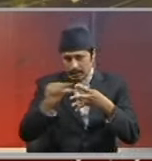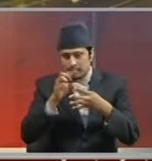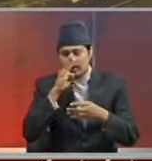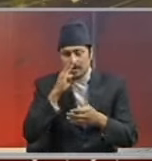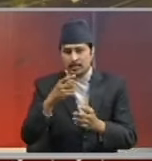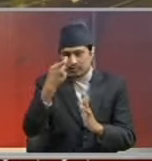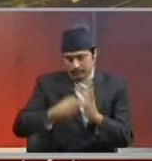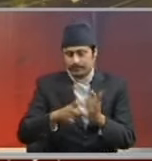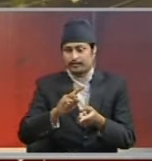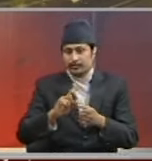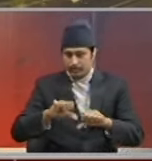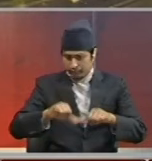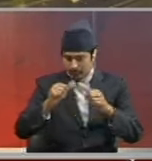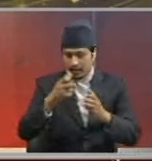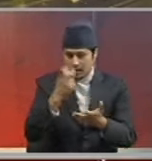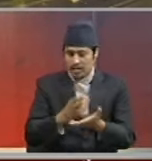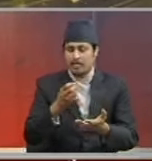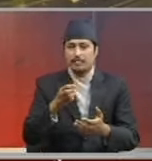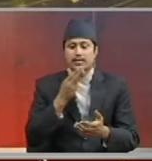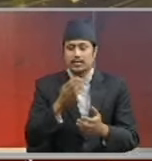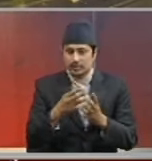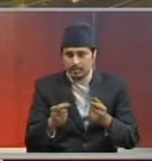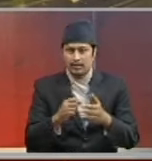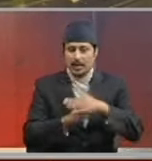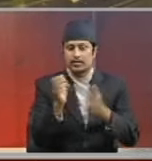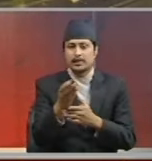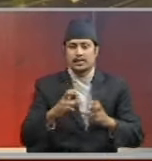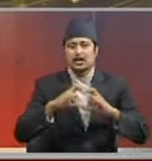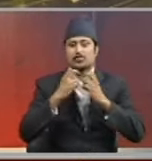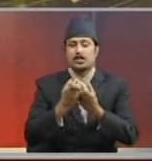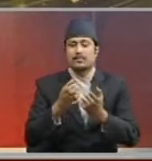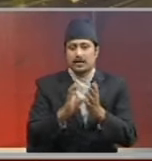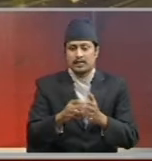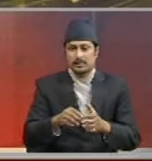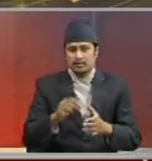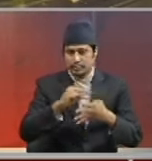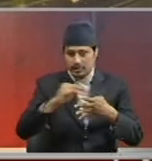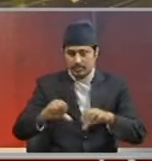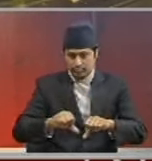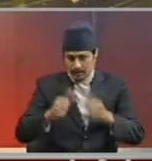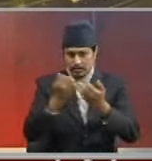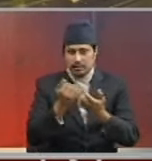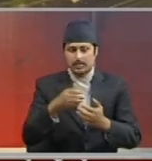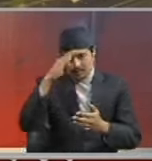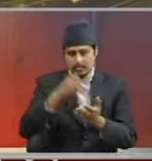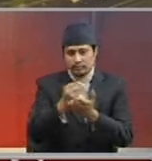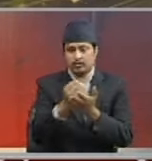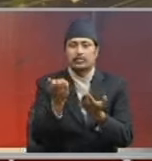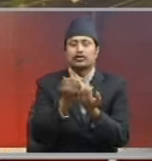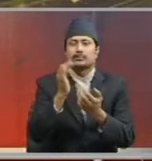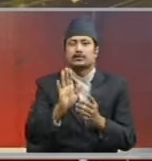संशोधन दर्ताको म्याद सकिएपछि प्रधानमन्त्री दाहालले सदनबाट विधेयक पारित गराउन सरकारको तर्फबाट पहल सुरु गरेका